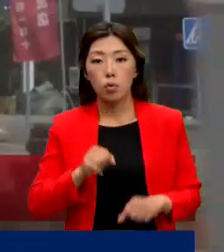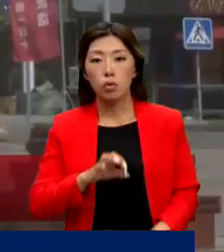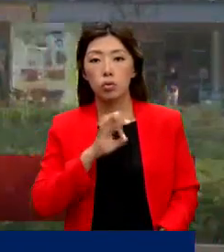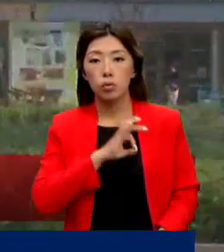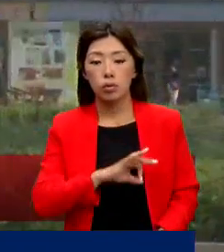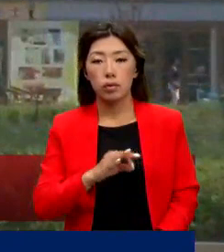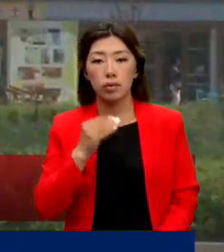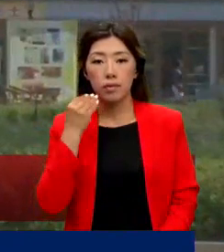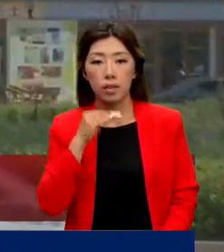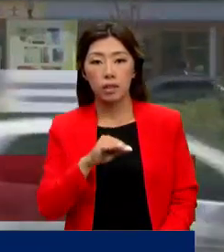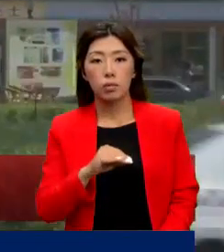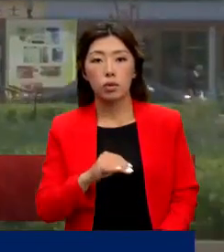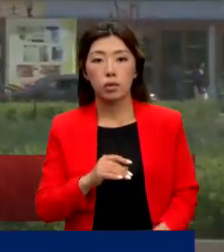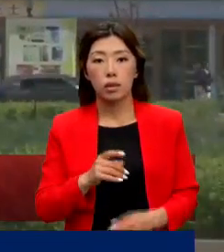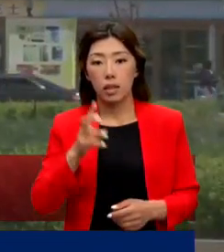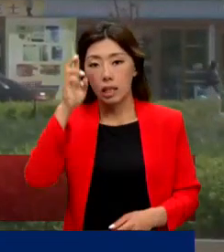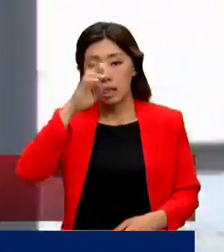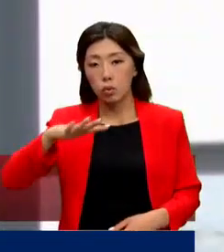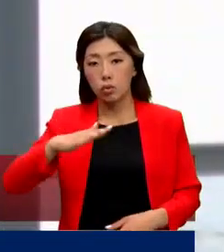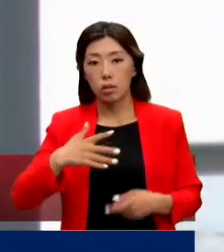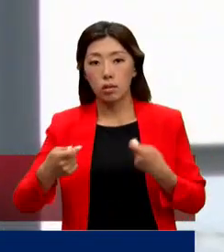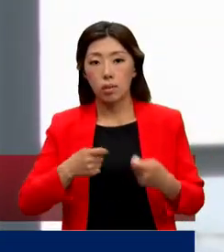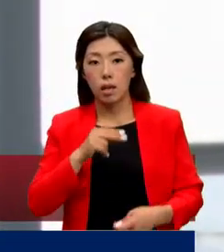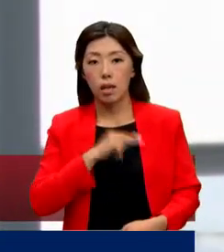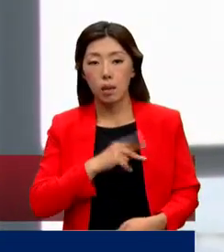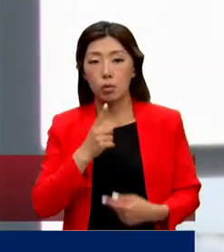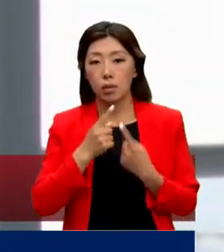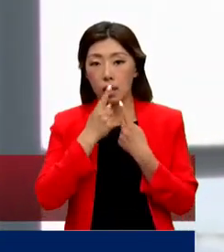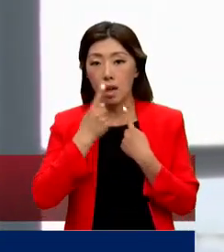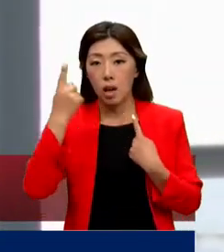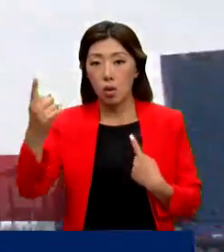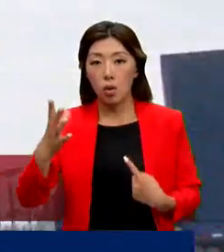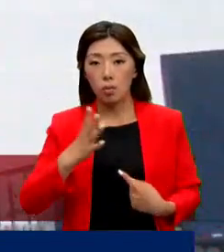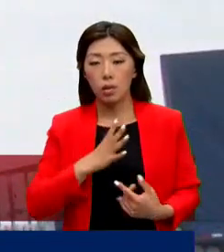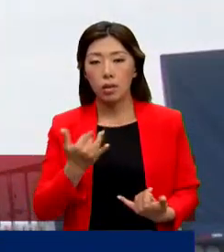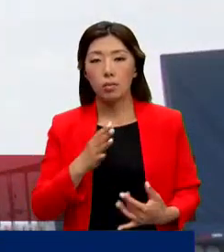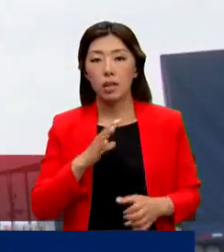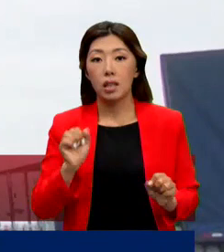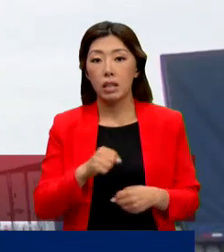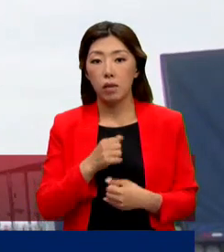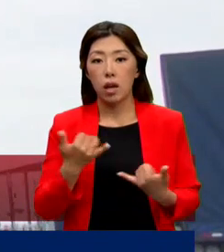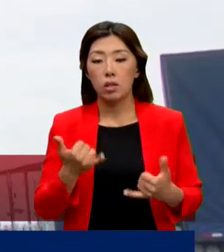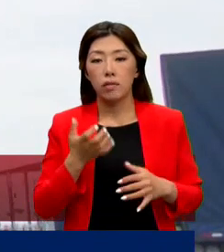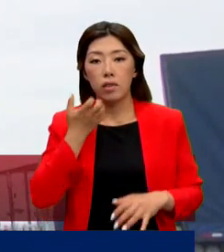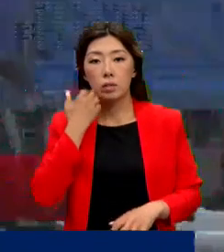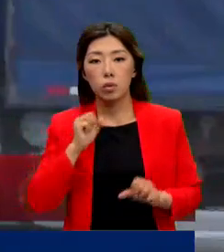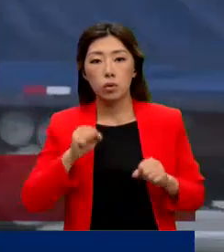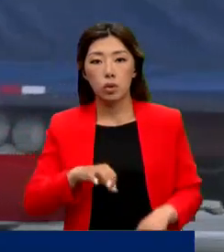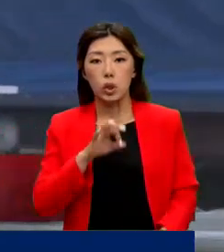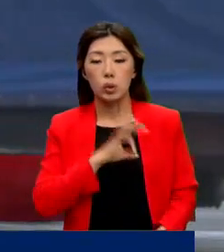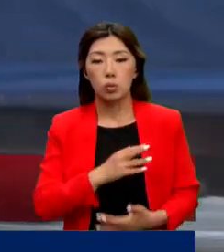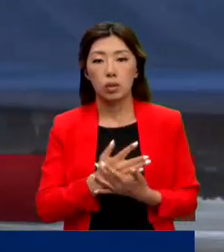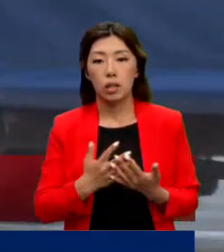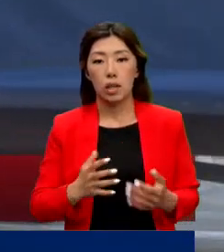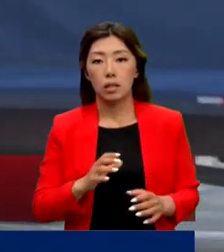выгодное сотрудничество с теми странами, которые из-за расстояния когда-то казались нам менее приоритетными, а порой и опасными по различным